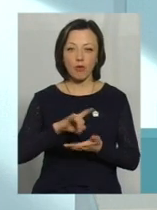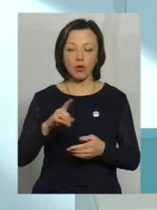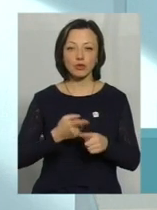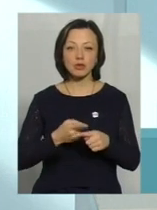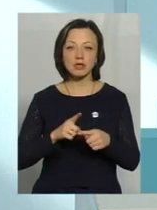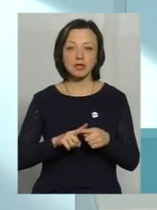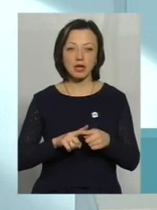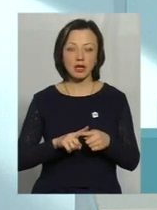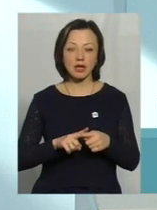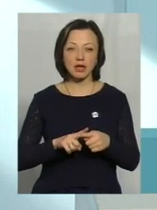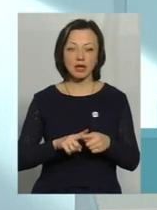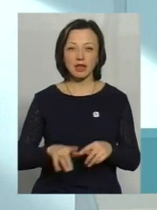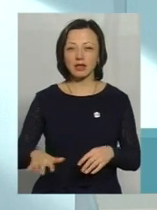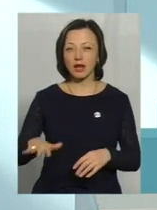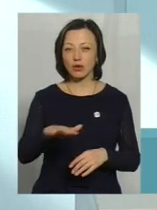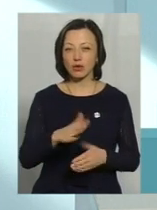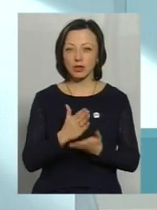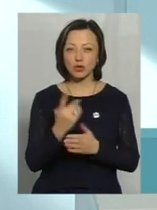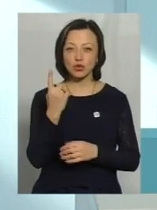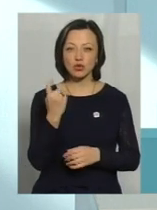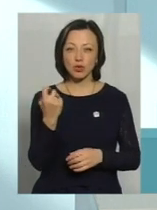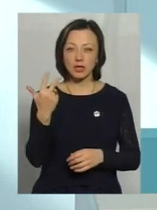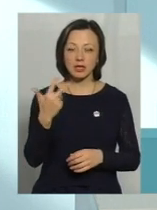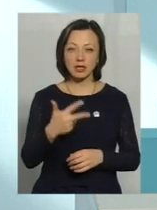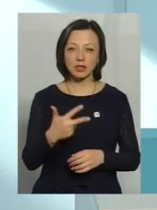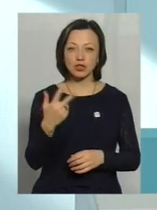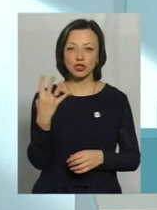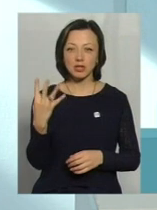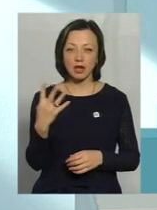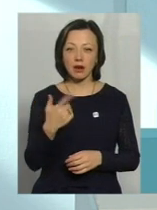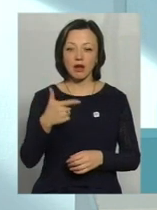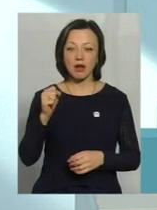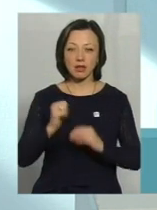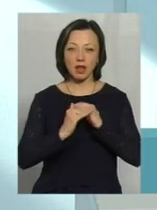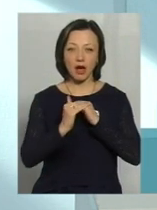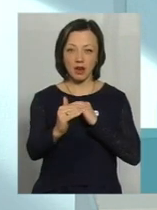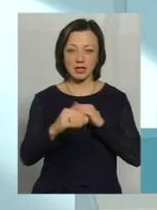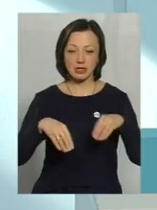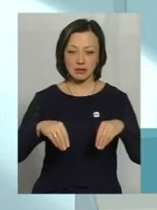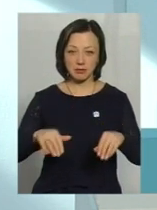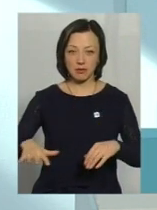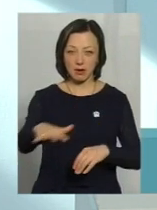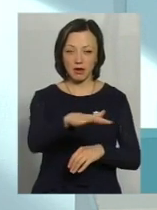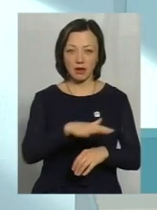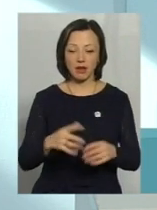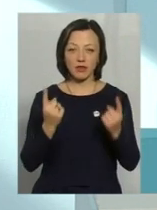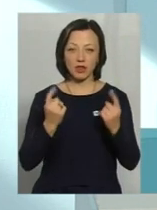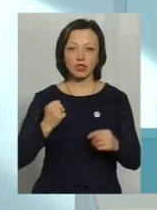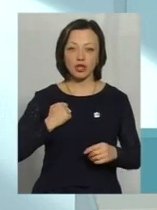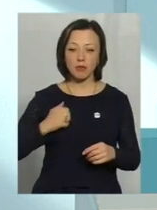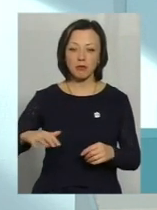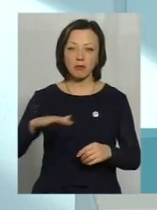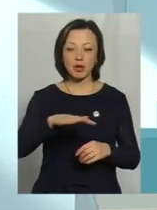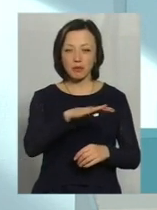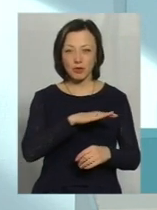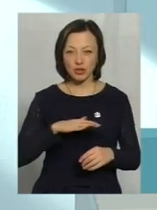є територія, яка становить 134 гектара землі. Сьогодні, на превеликий жаль, приміщення